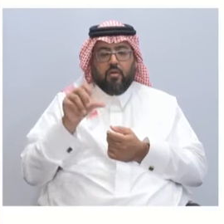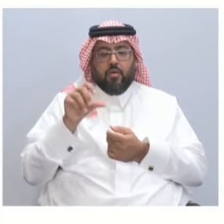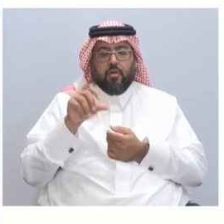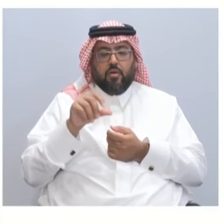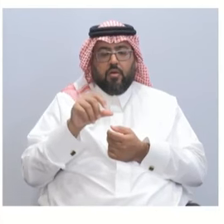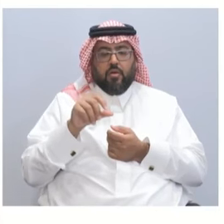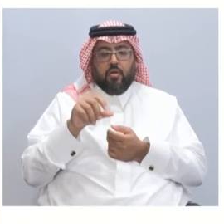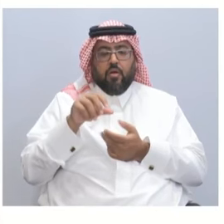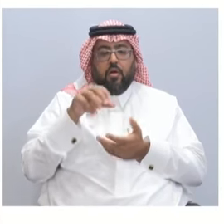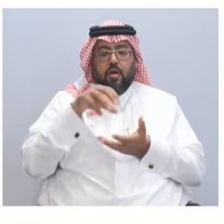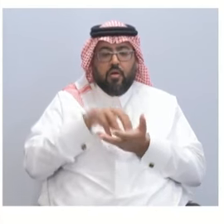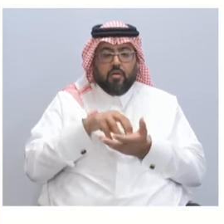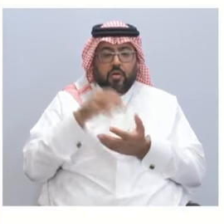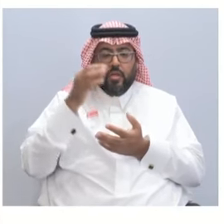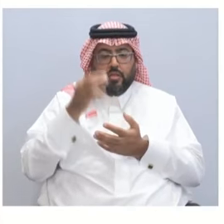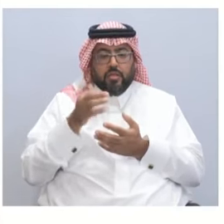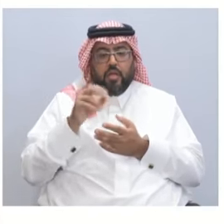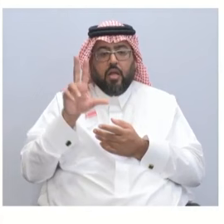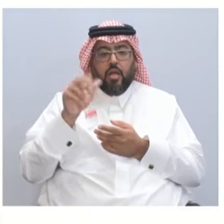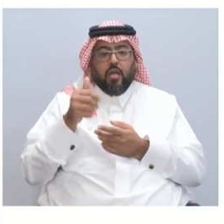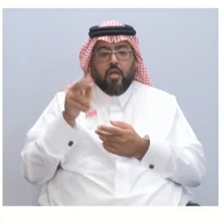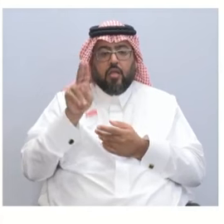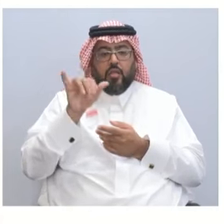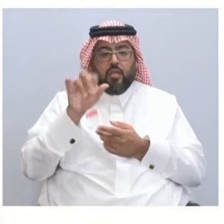الاجهزه الرئيسيه الات